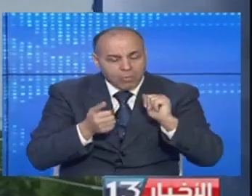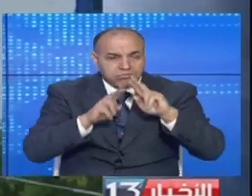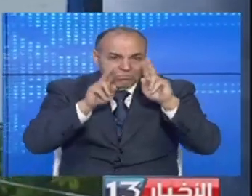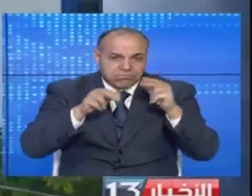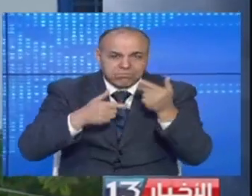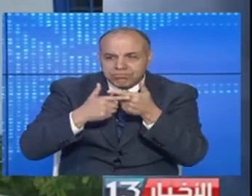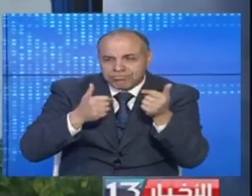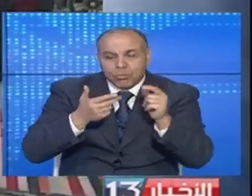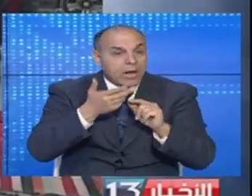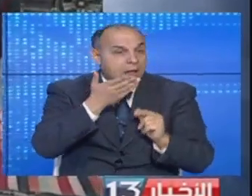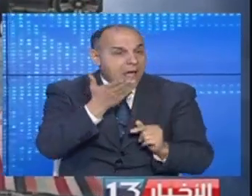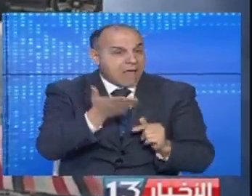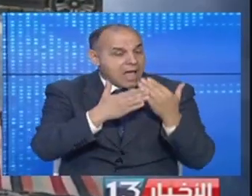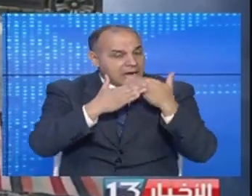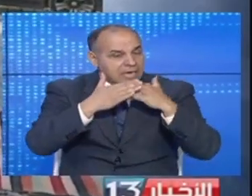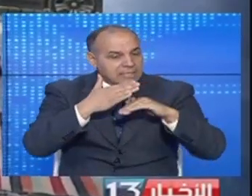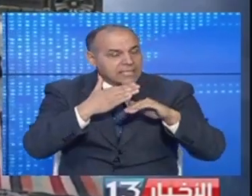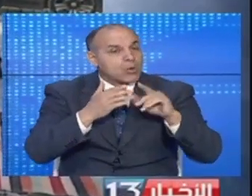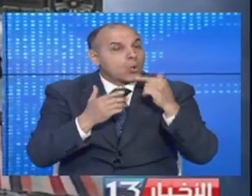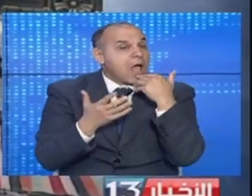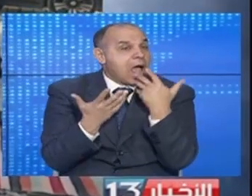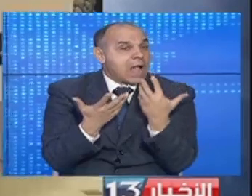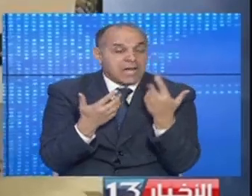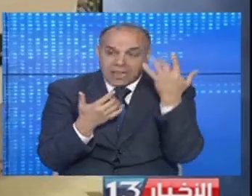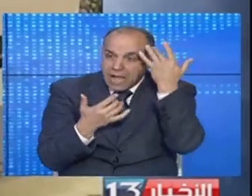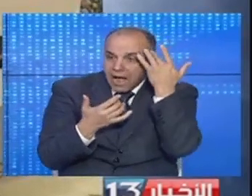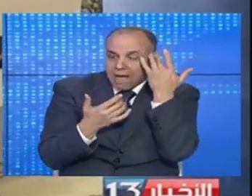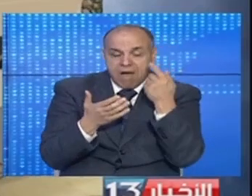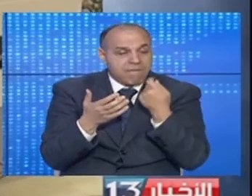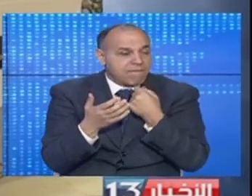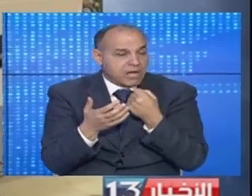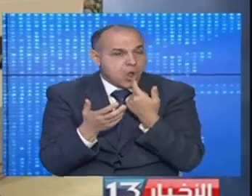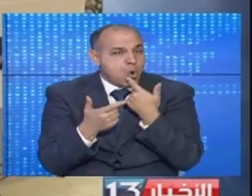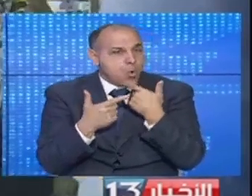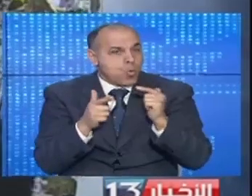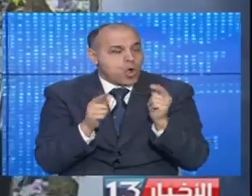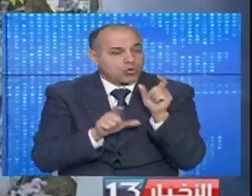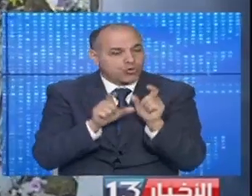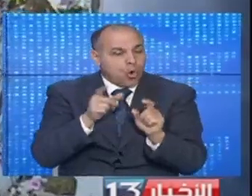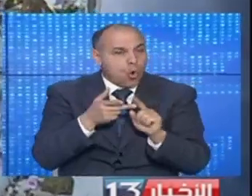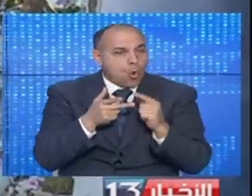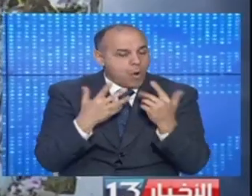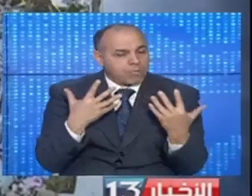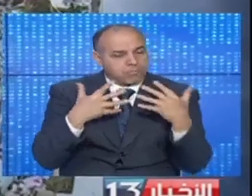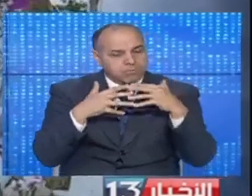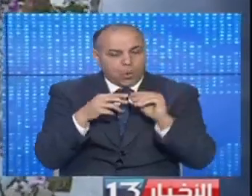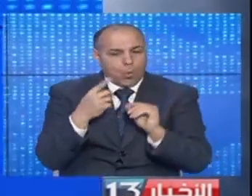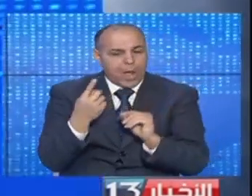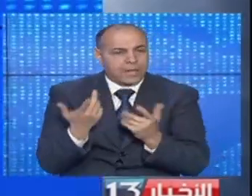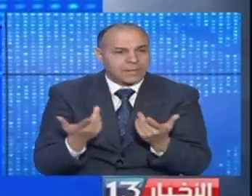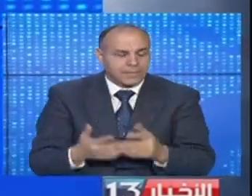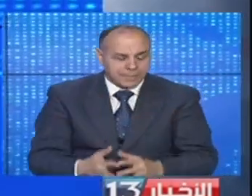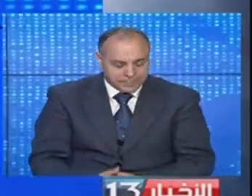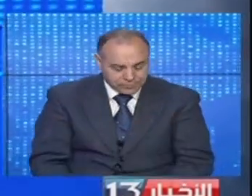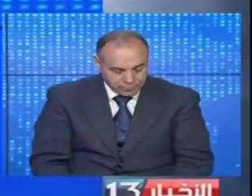مختلفه رساله مفادها ان الثقافه والفن لغه الشعوب واحده لها